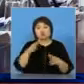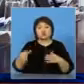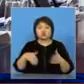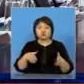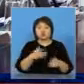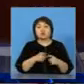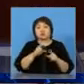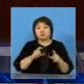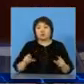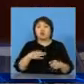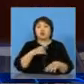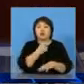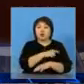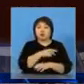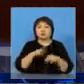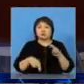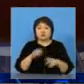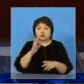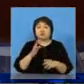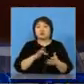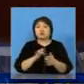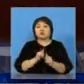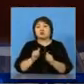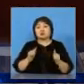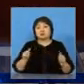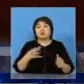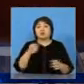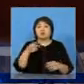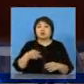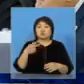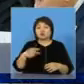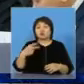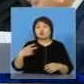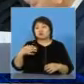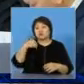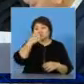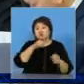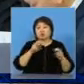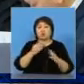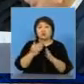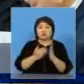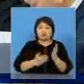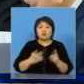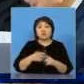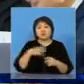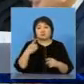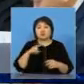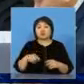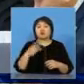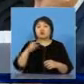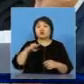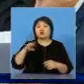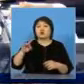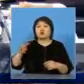желілері, мектептер, ауруханалар салынады. Өңірлерді дамытудың 2020-2025 жылдарға арналған бағдарламасына 1,3